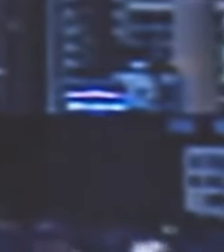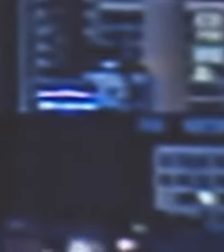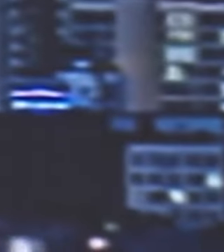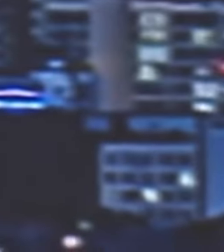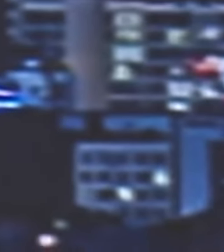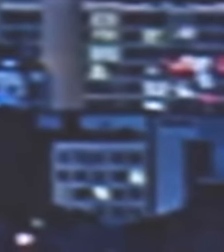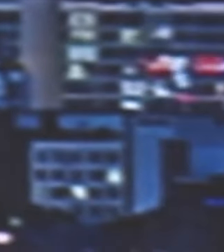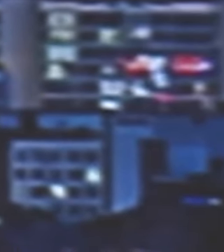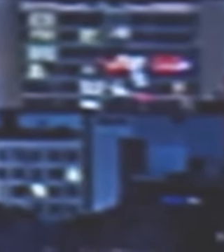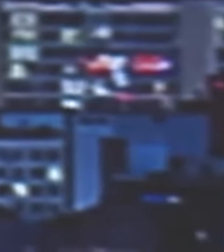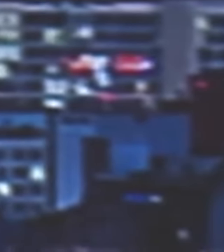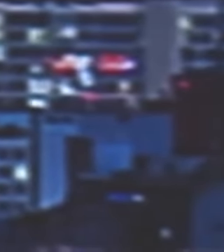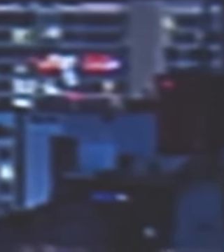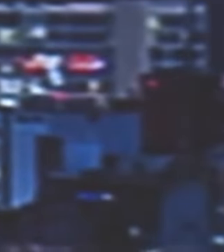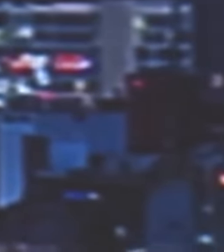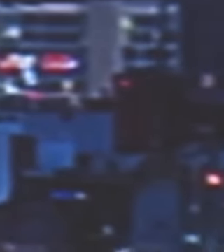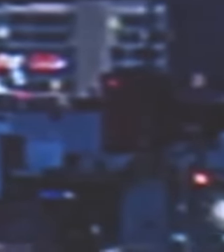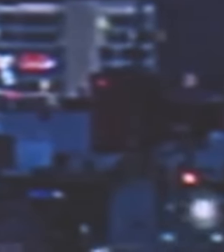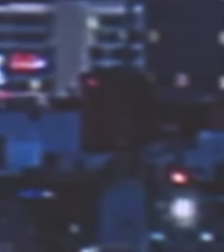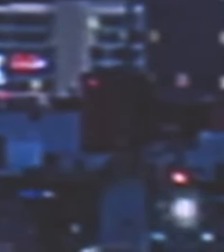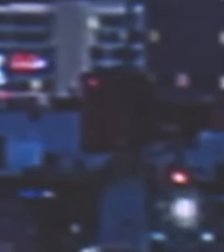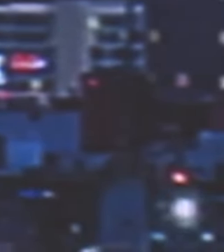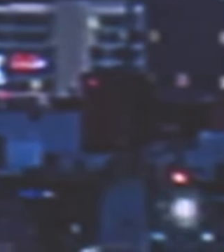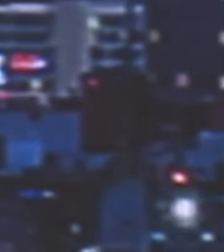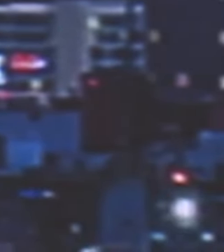50분 뉴스룸에서 뵙겠습니다